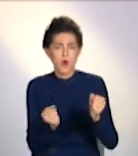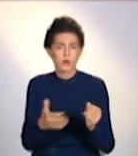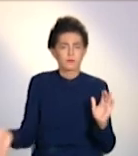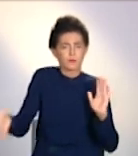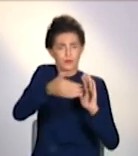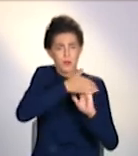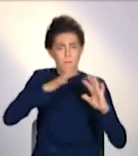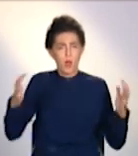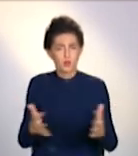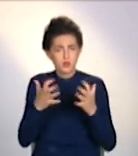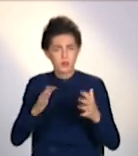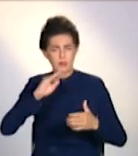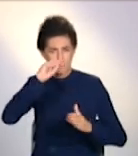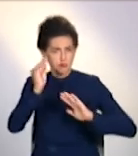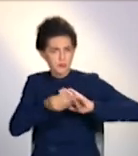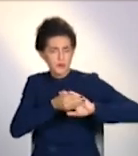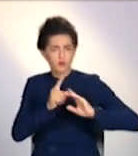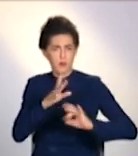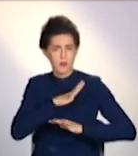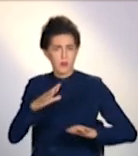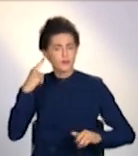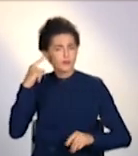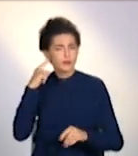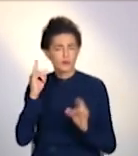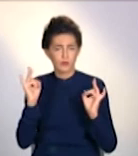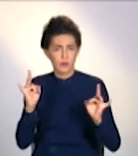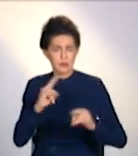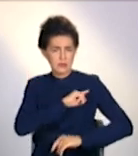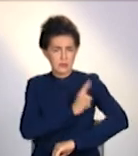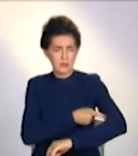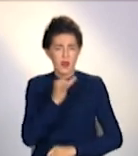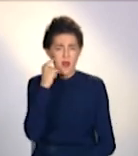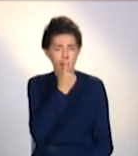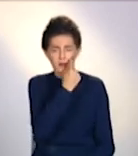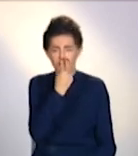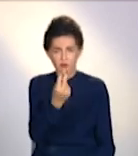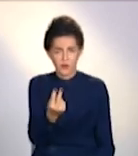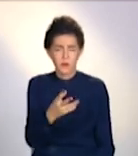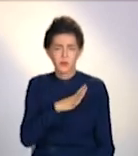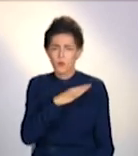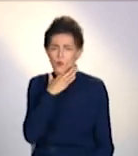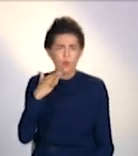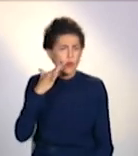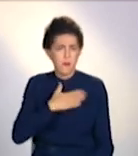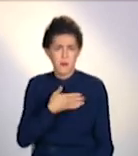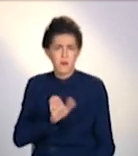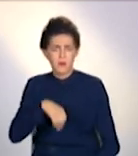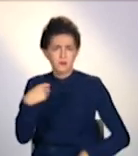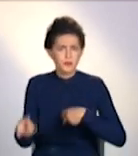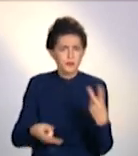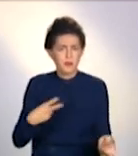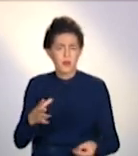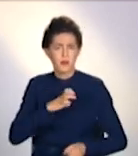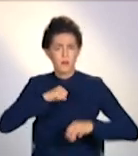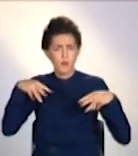подушками, опустила пониже на пол, щоб вона менше всього цього бачила. Тому що були трупи, і